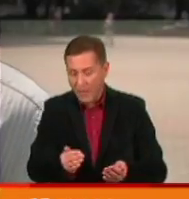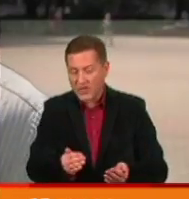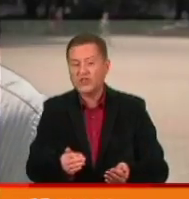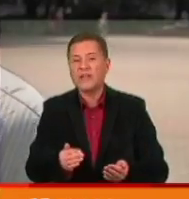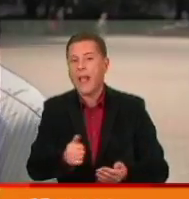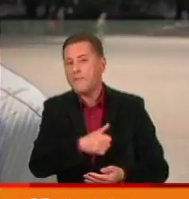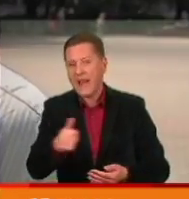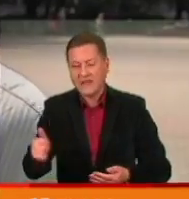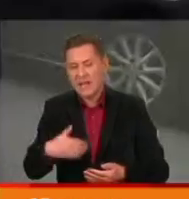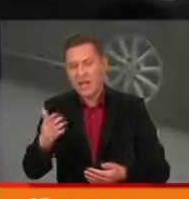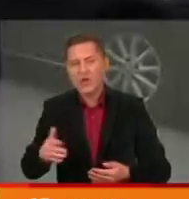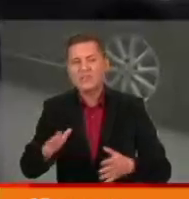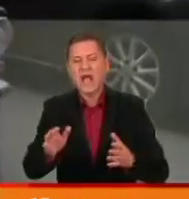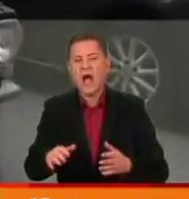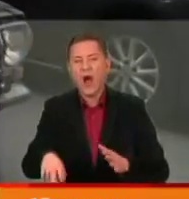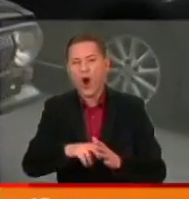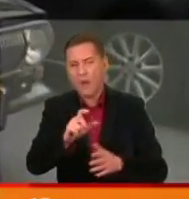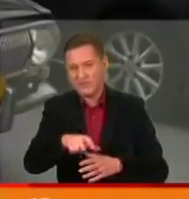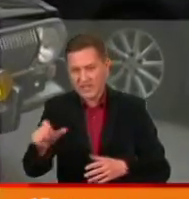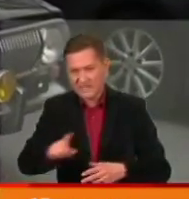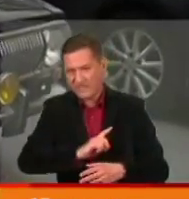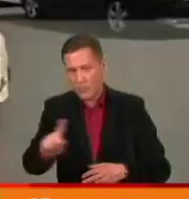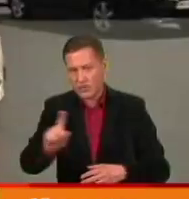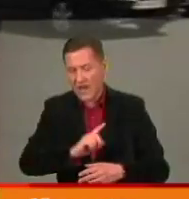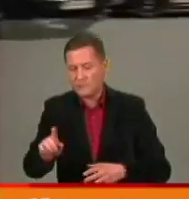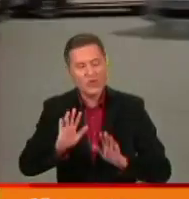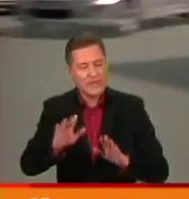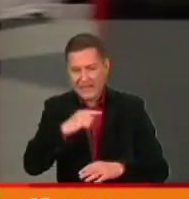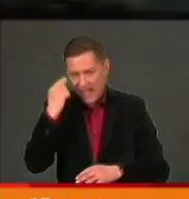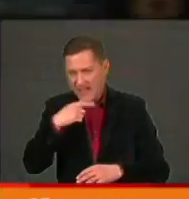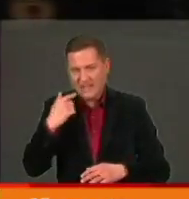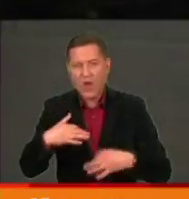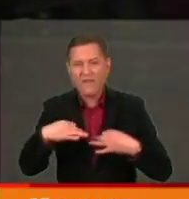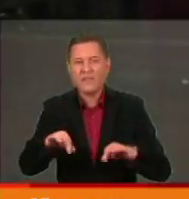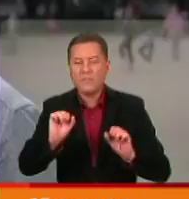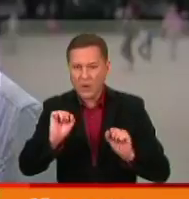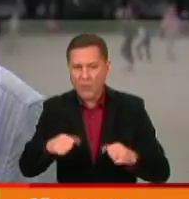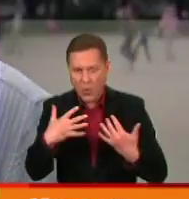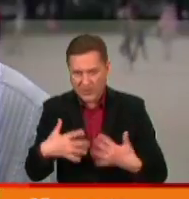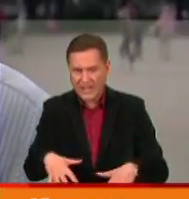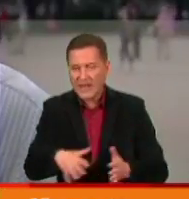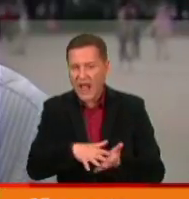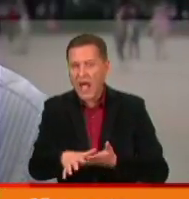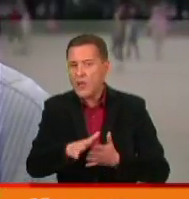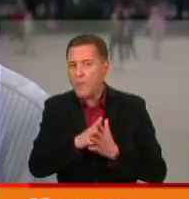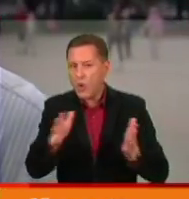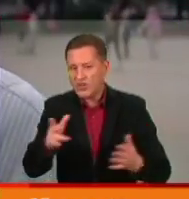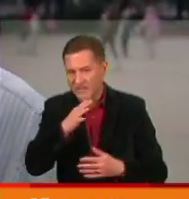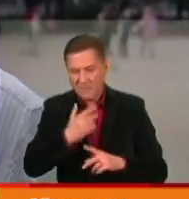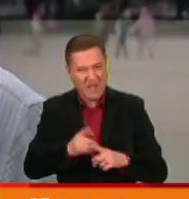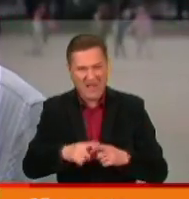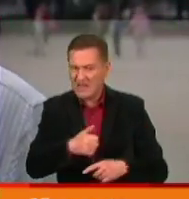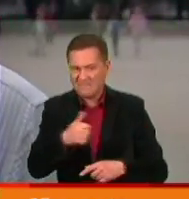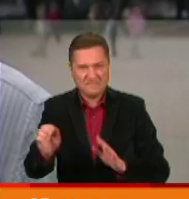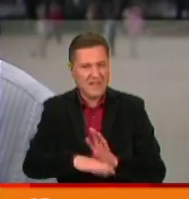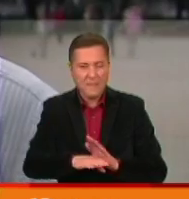пріоритет отдается общественному транспорту. Лучше делать фокус не на индивидуальный транспорт. Автомобили могут терять больше времени, они не являются